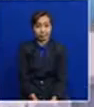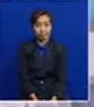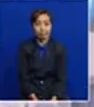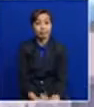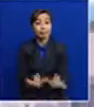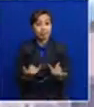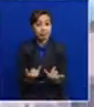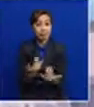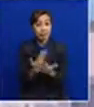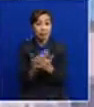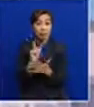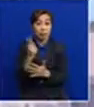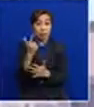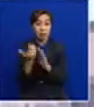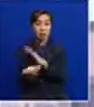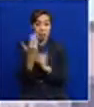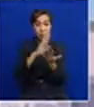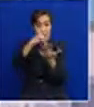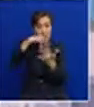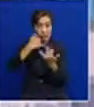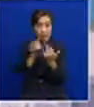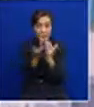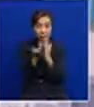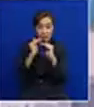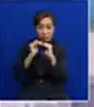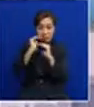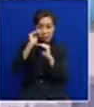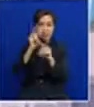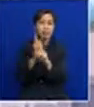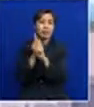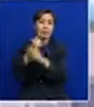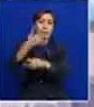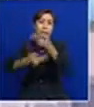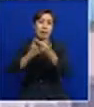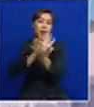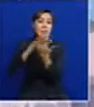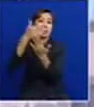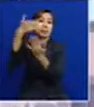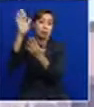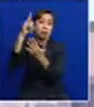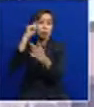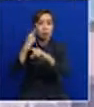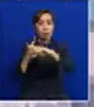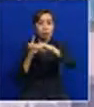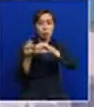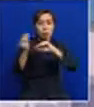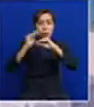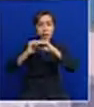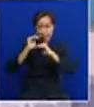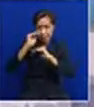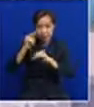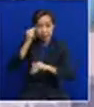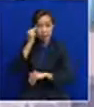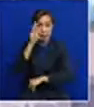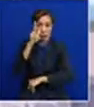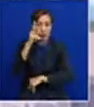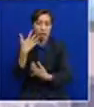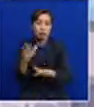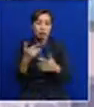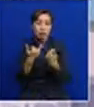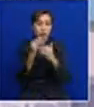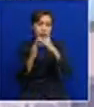สำหรับราคาทองคำในบ้านเรานะคะที่ปรับขึ้นก็เป็นการปรับขึ้นตามตลาดต่างประเทศนะคะที่บวกขึ้นมาได้ถึง3วันติดต่อกัน